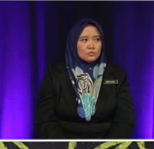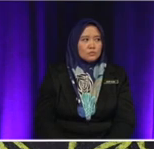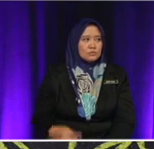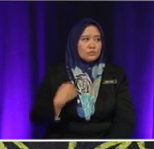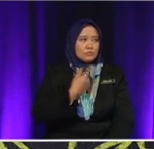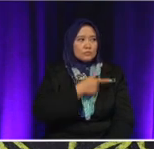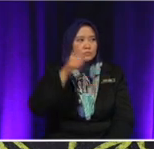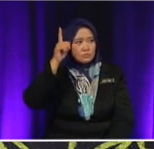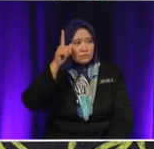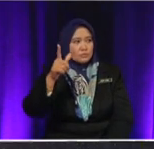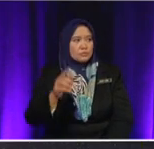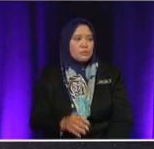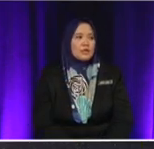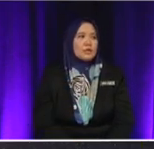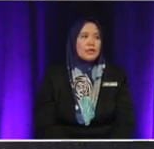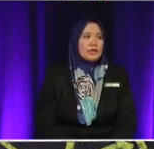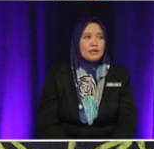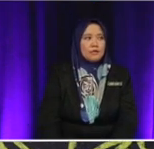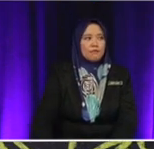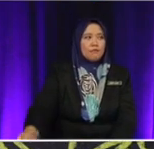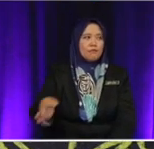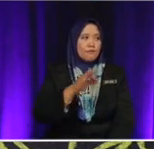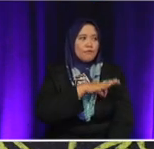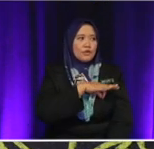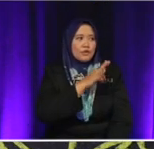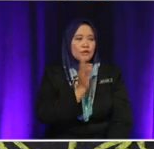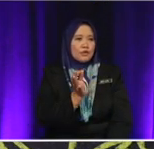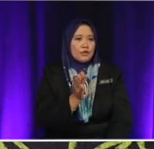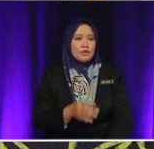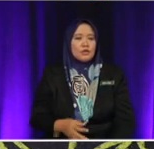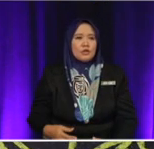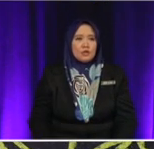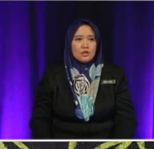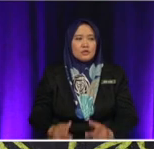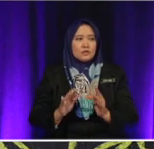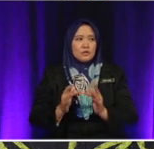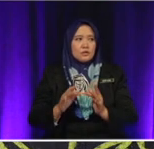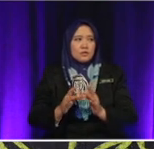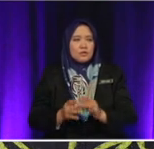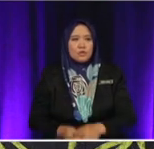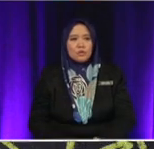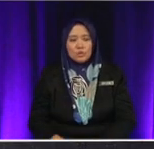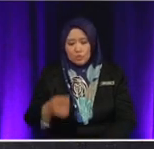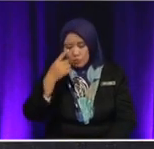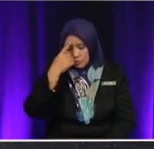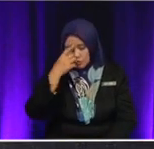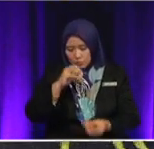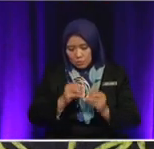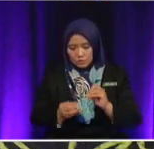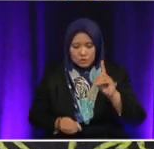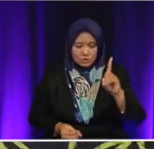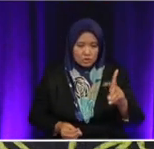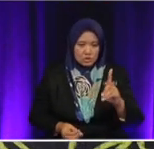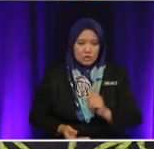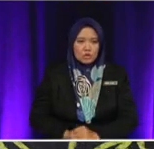jaringan ada 5. Kongsi ilmu, rakan yang terbaik untuk berkongsi idea dan maklumat berniaga dan